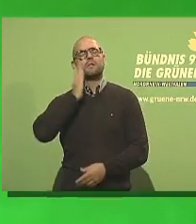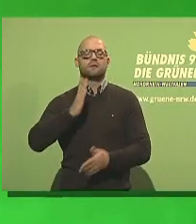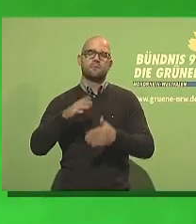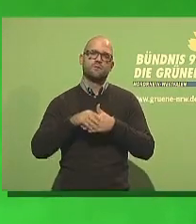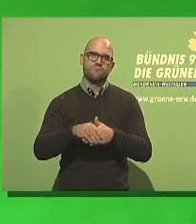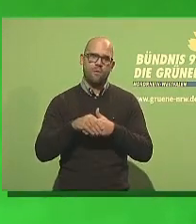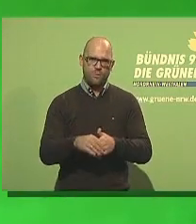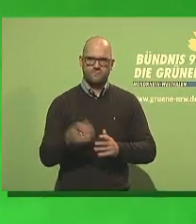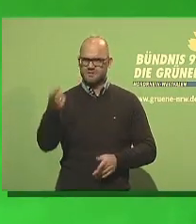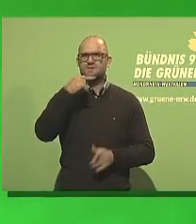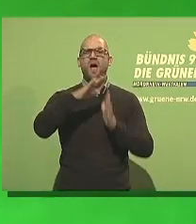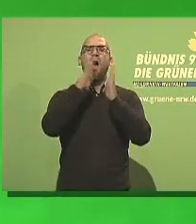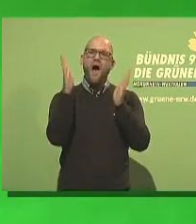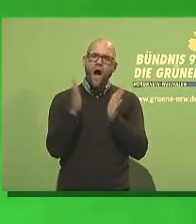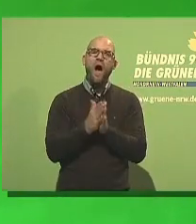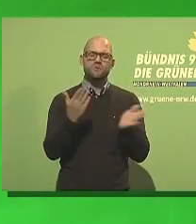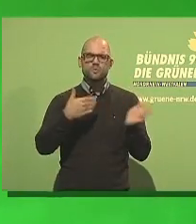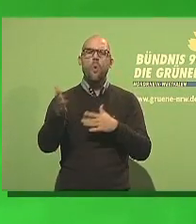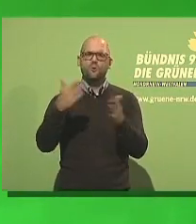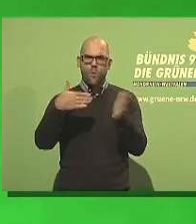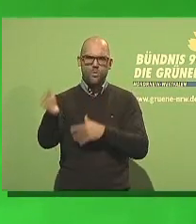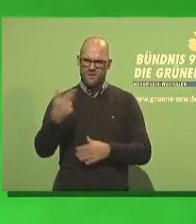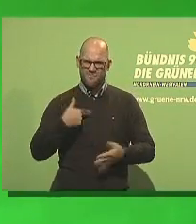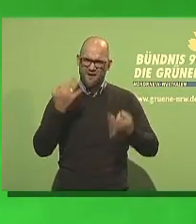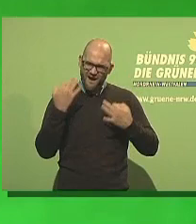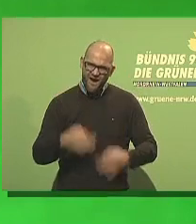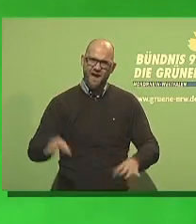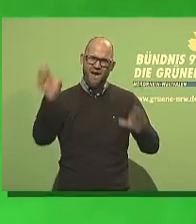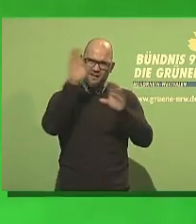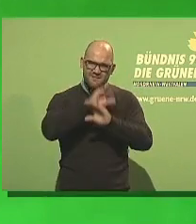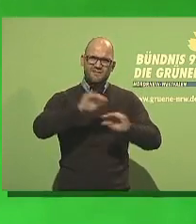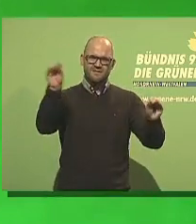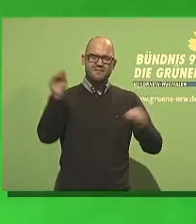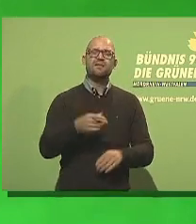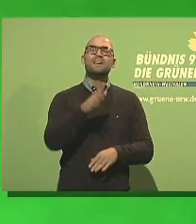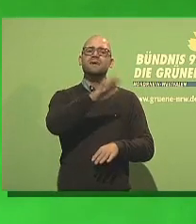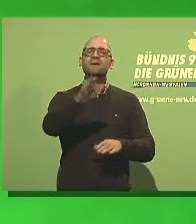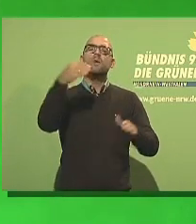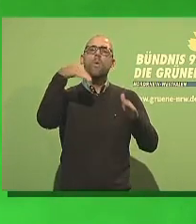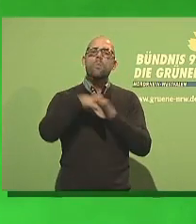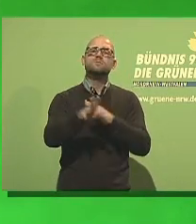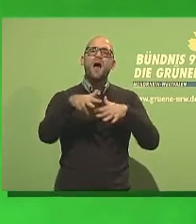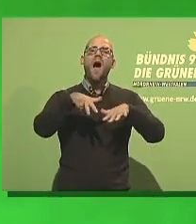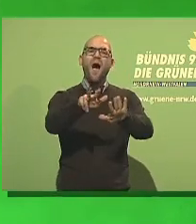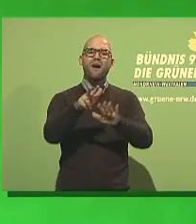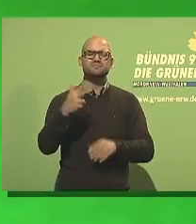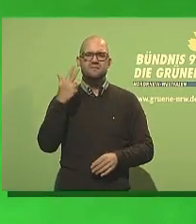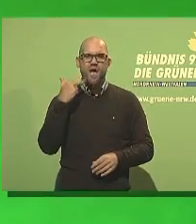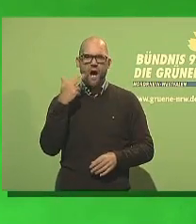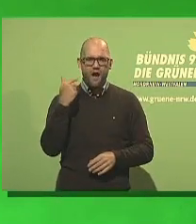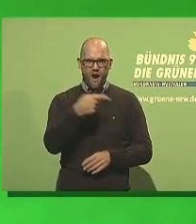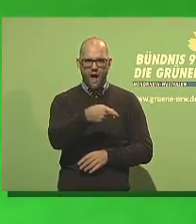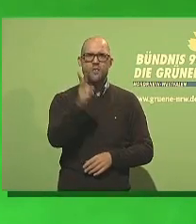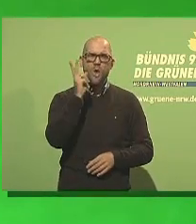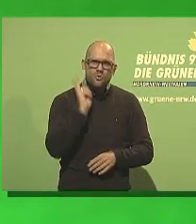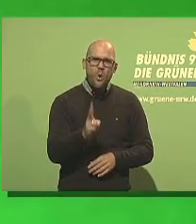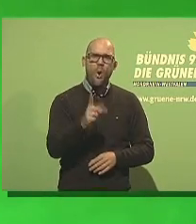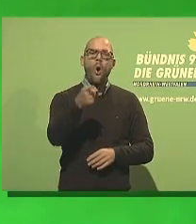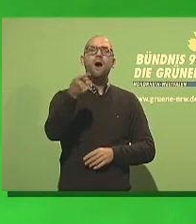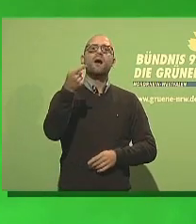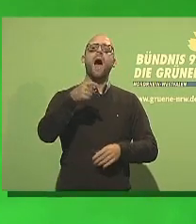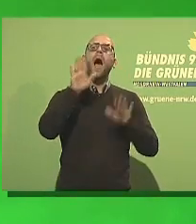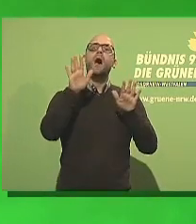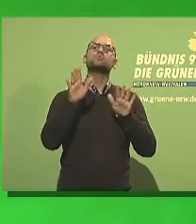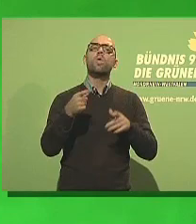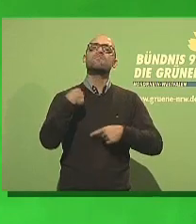alles in Butter ist, wenn minderjährige unbegleitete Flüchtlinge noch immer in ihren Asylverfahren wie Erwachsene behandelt werden können?